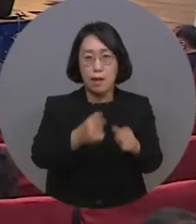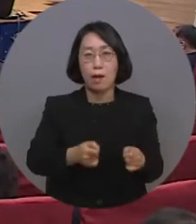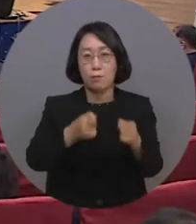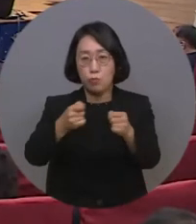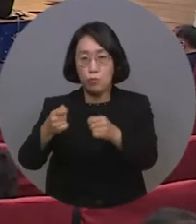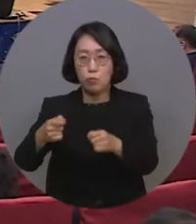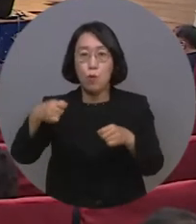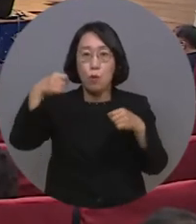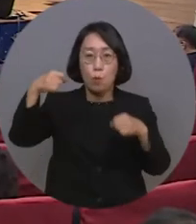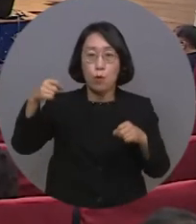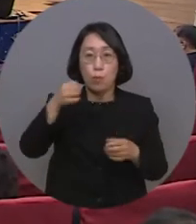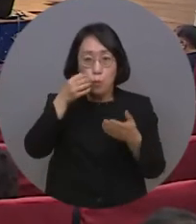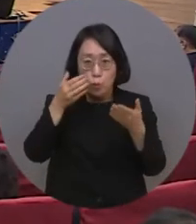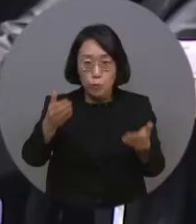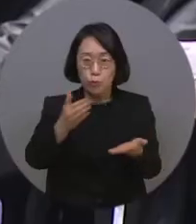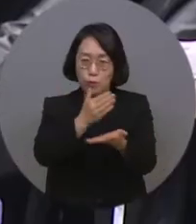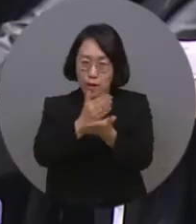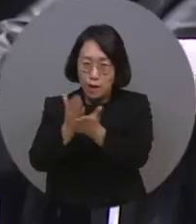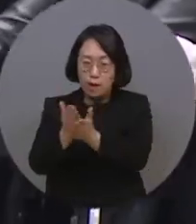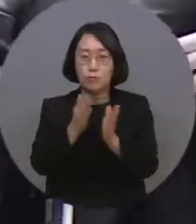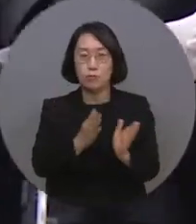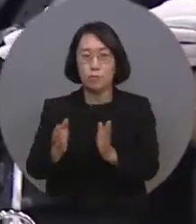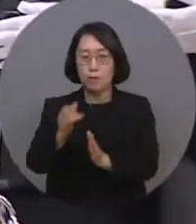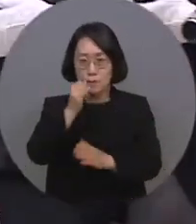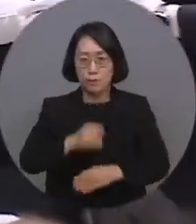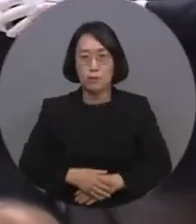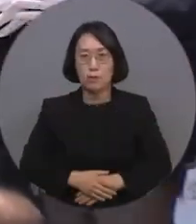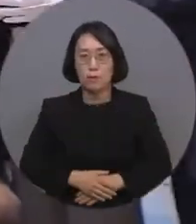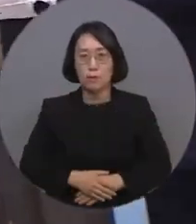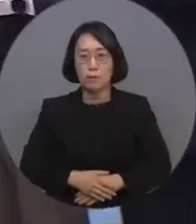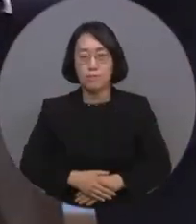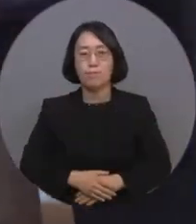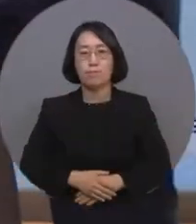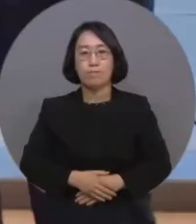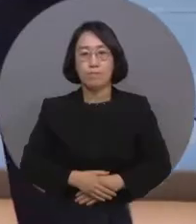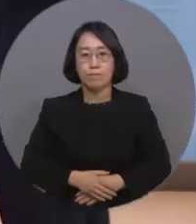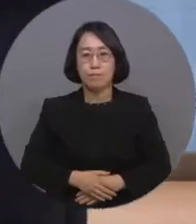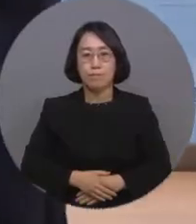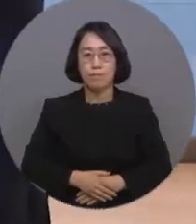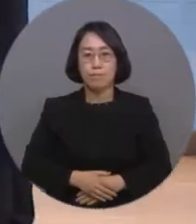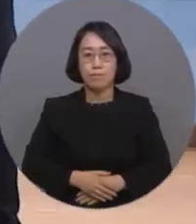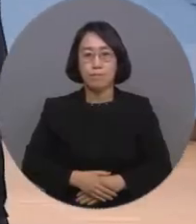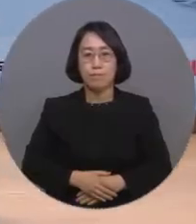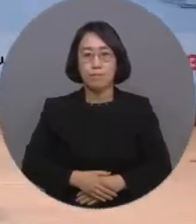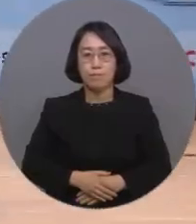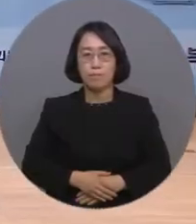등 다채로운 행사가 이어졌습니다. 복지TV 뉴스 박순용입니다.